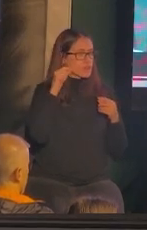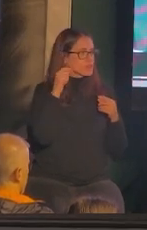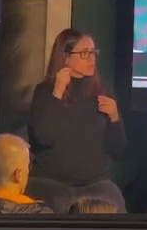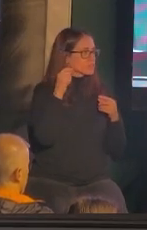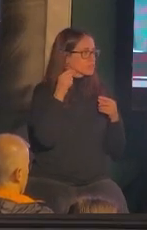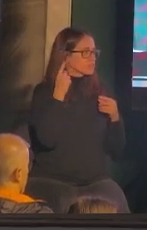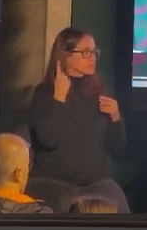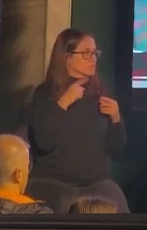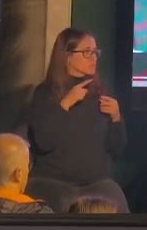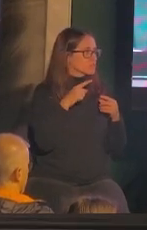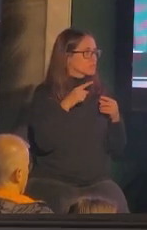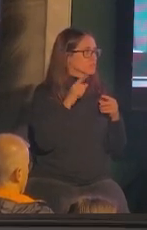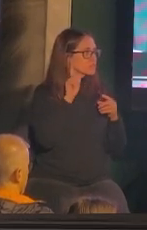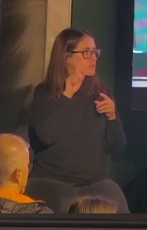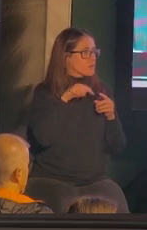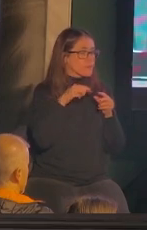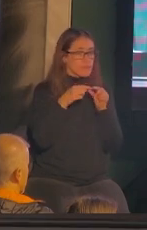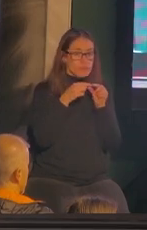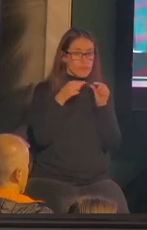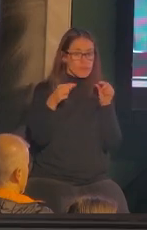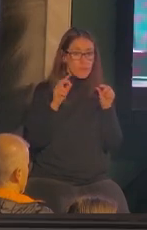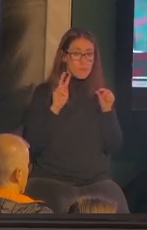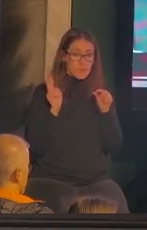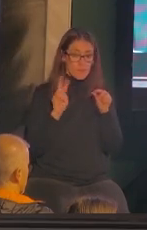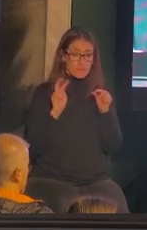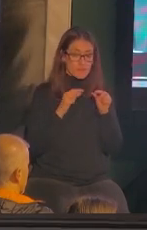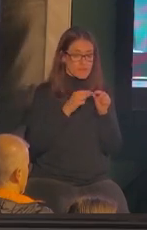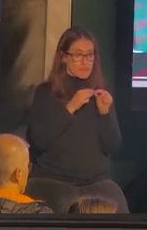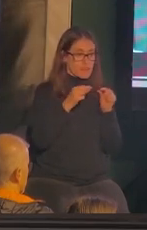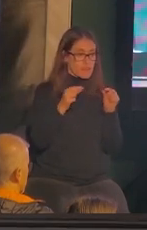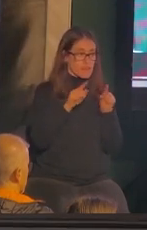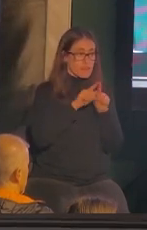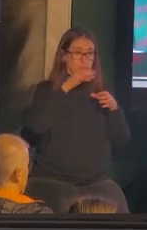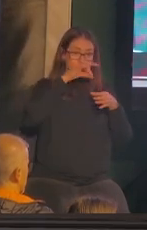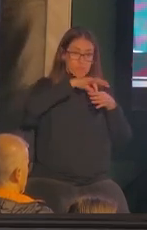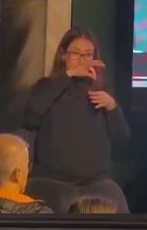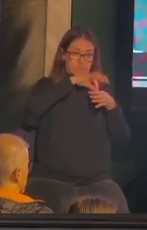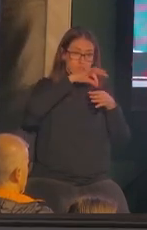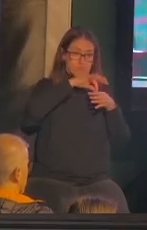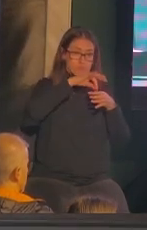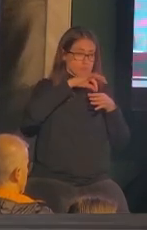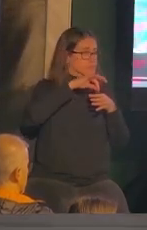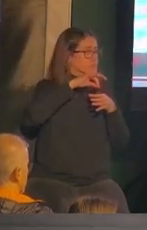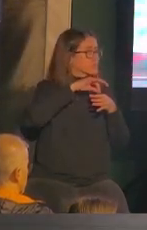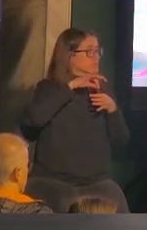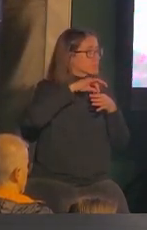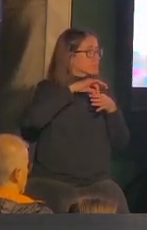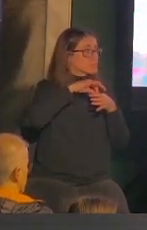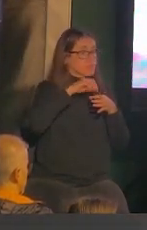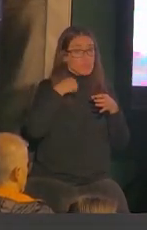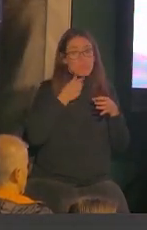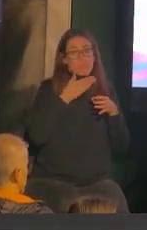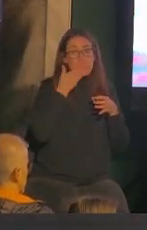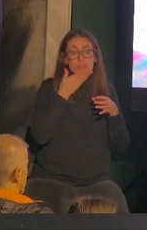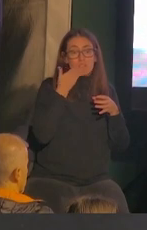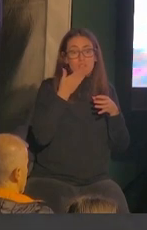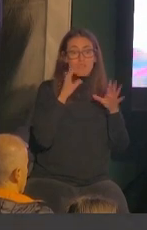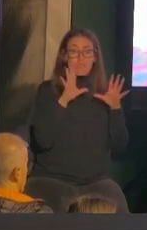és vainilla, és la vaina de la vainilla, l'he infusionat, pot ser en fred, jo en aquest cas ho he fet en calent, 10